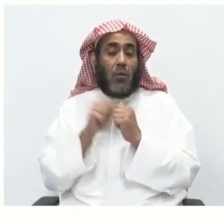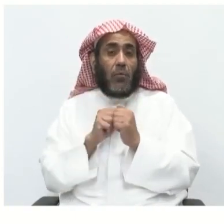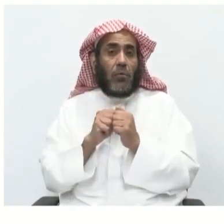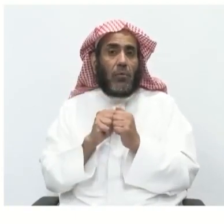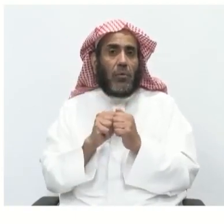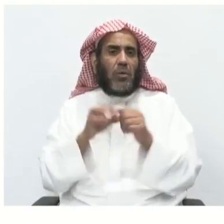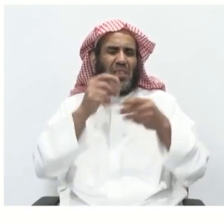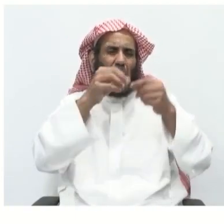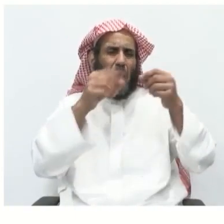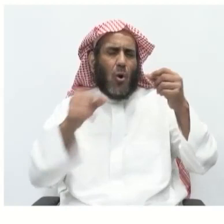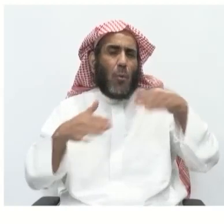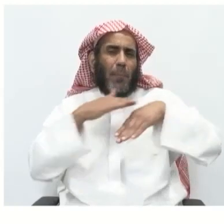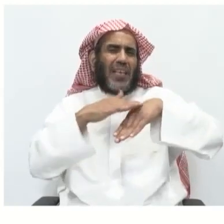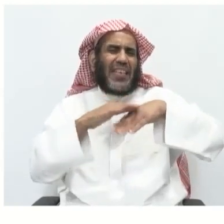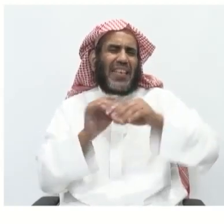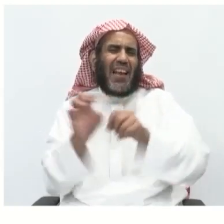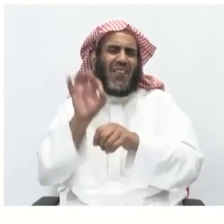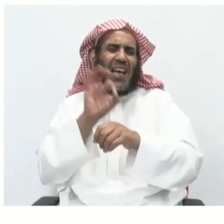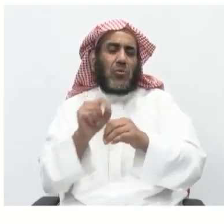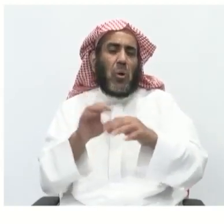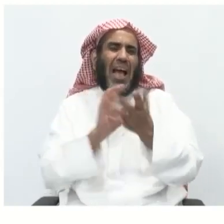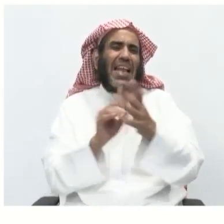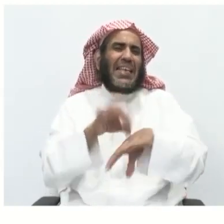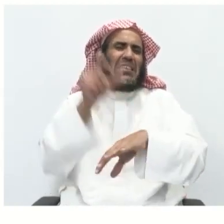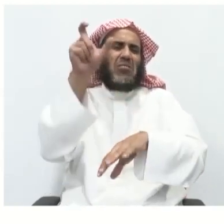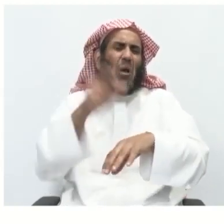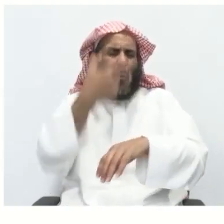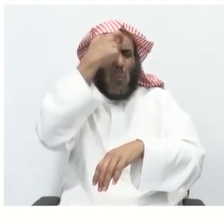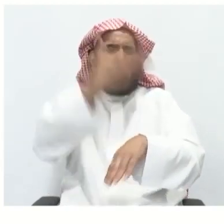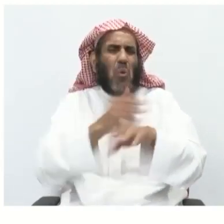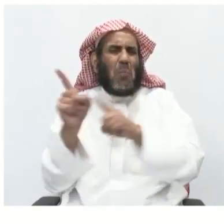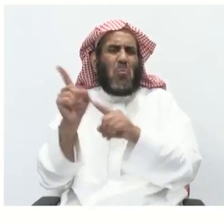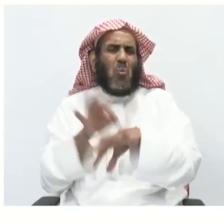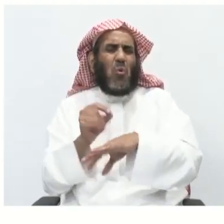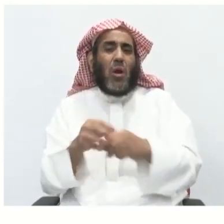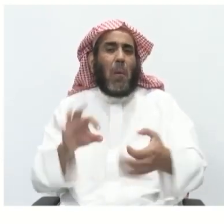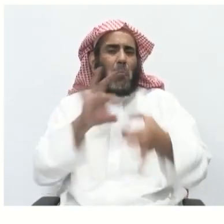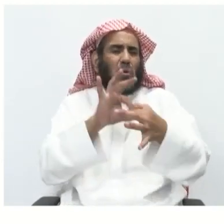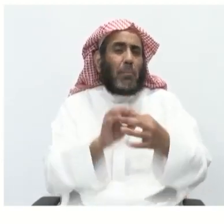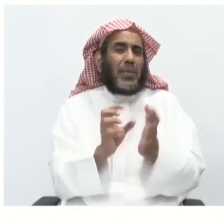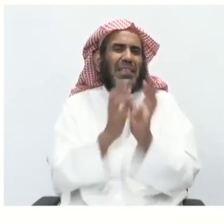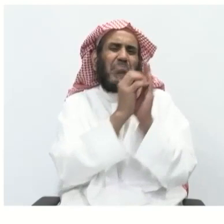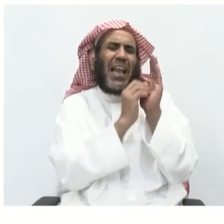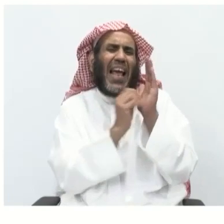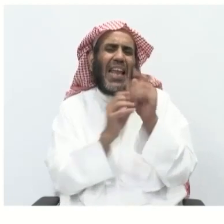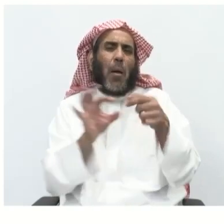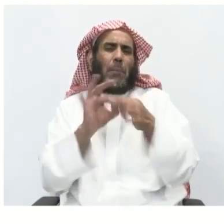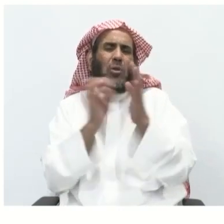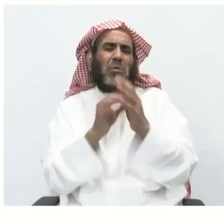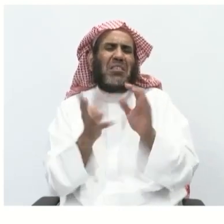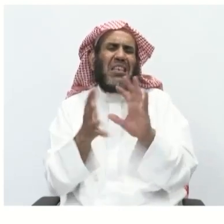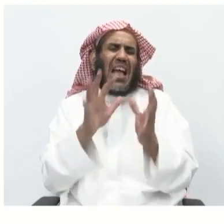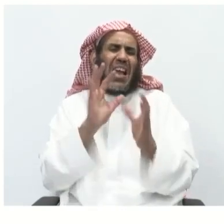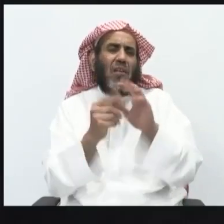تبرعم سطحي للفيروس خليه انسان مصابه نلاحظ انه هنا مرتبط بالخليه الفيروس مرتبط كانه